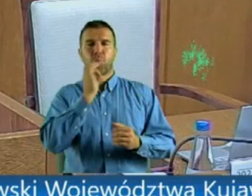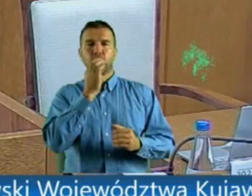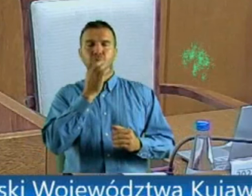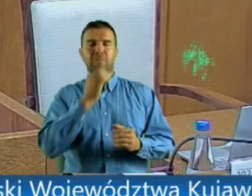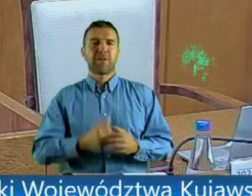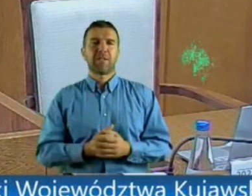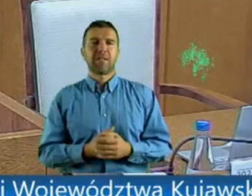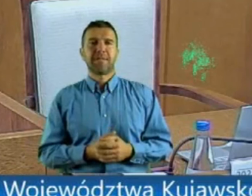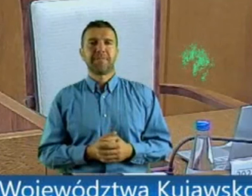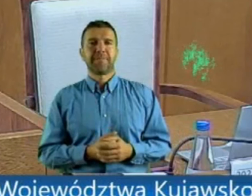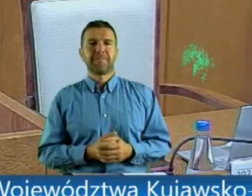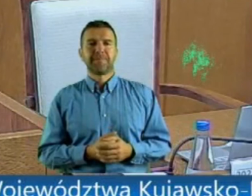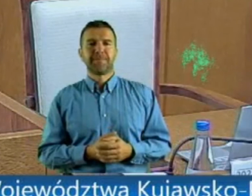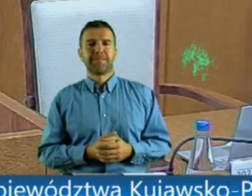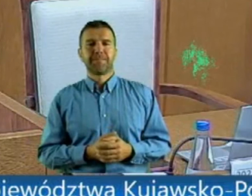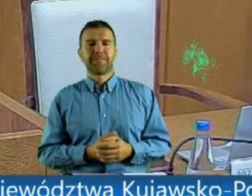młodzieżowych.